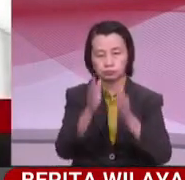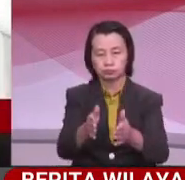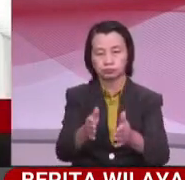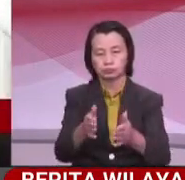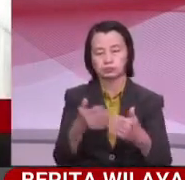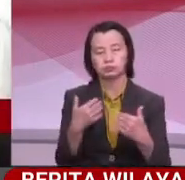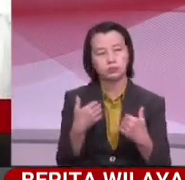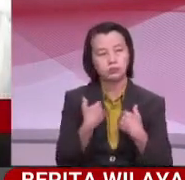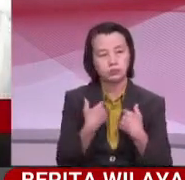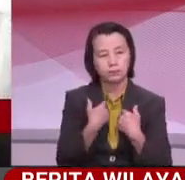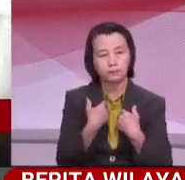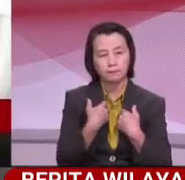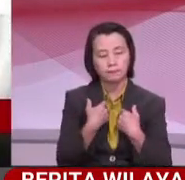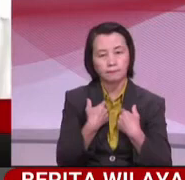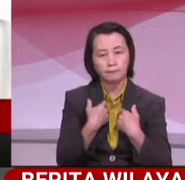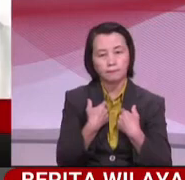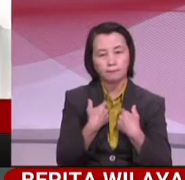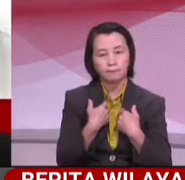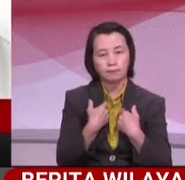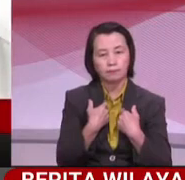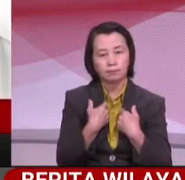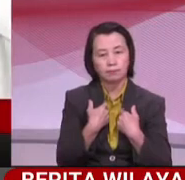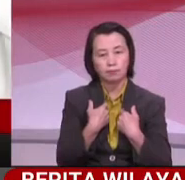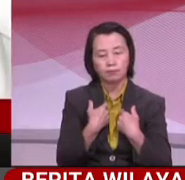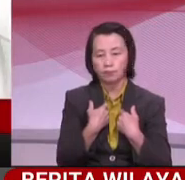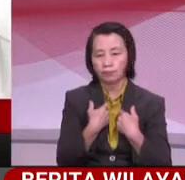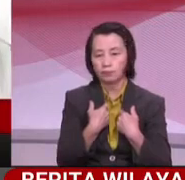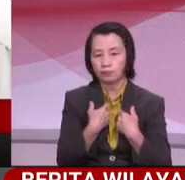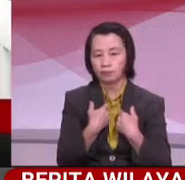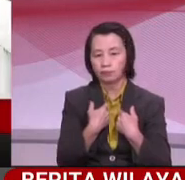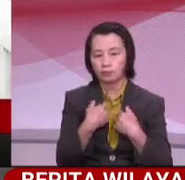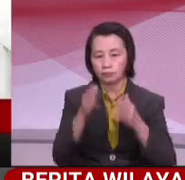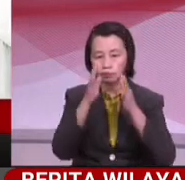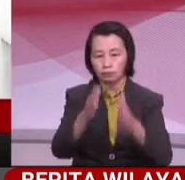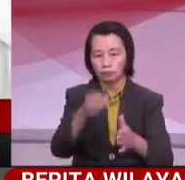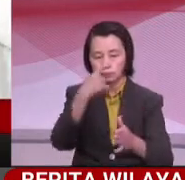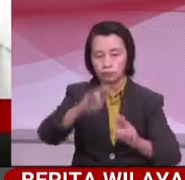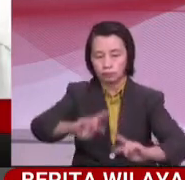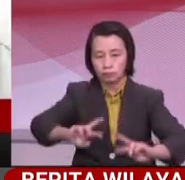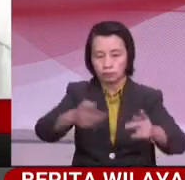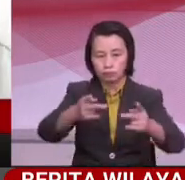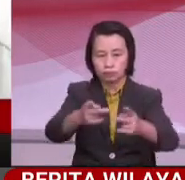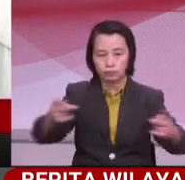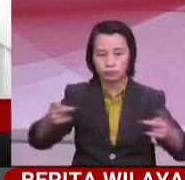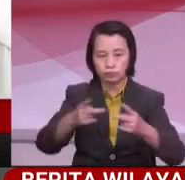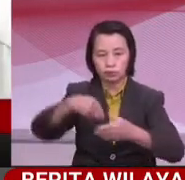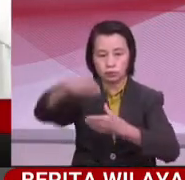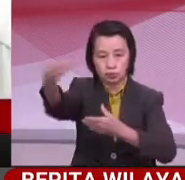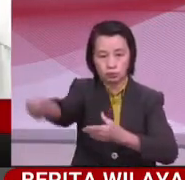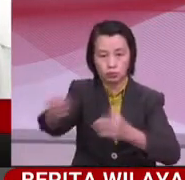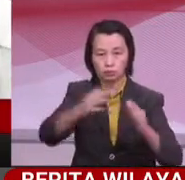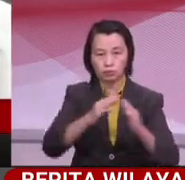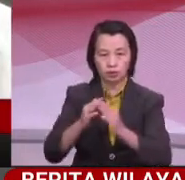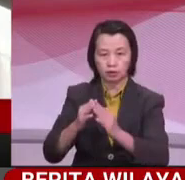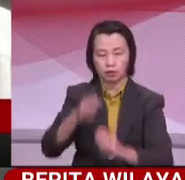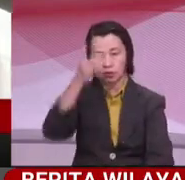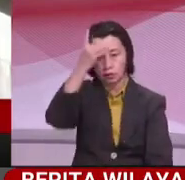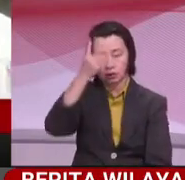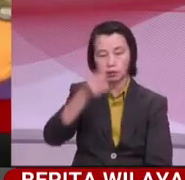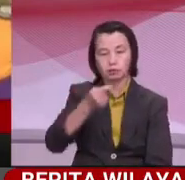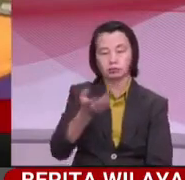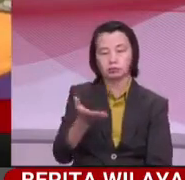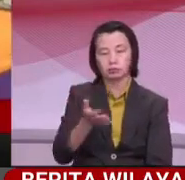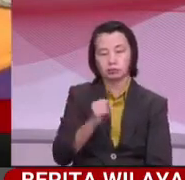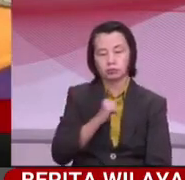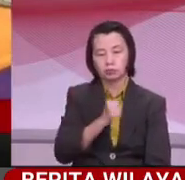adalah depan besar adalah pembagian kekuasaan lobana dan turun